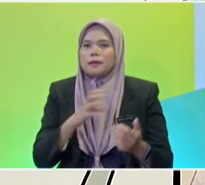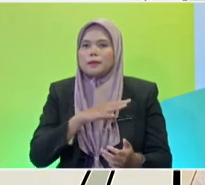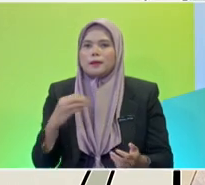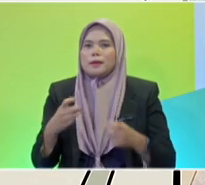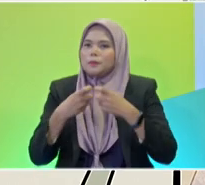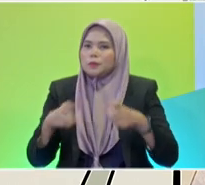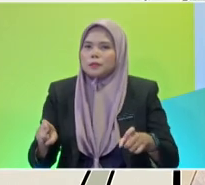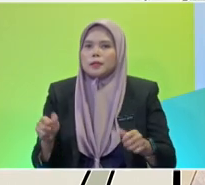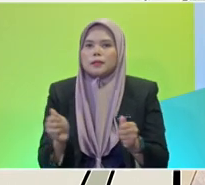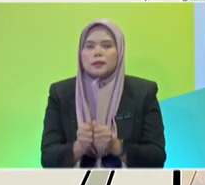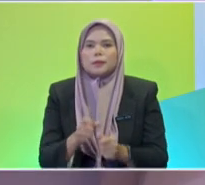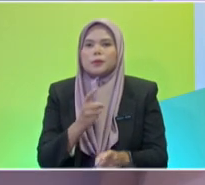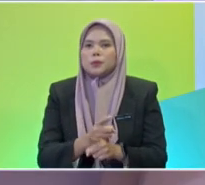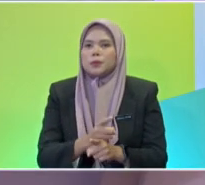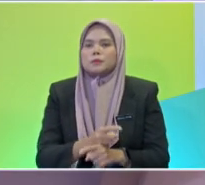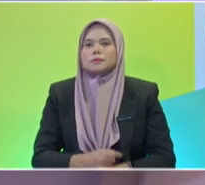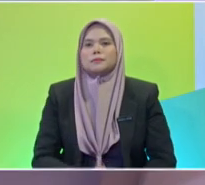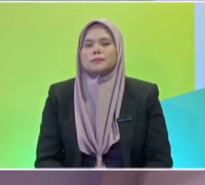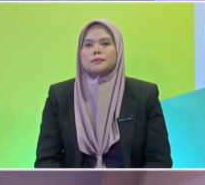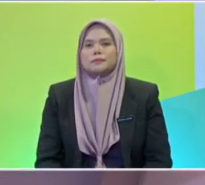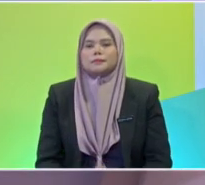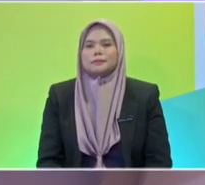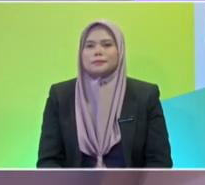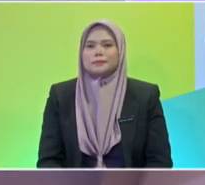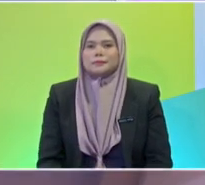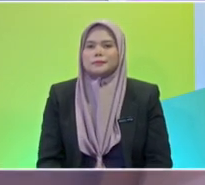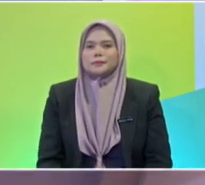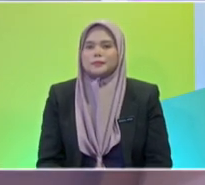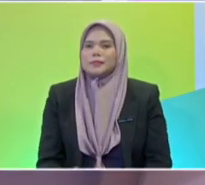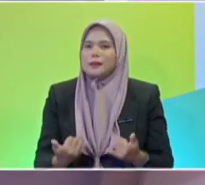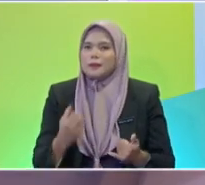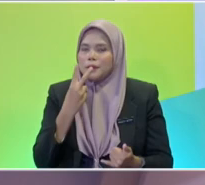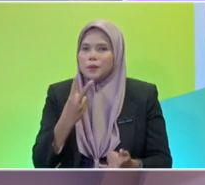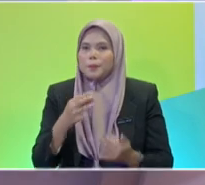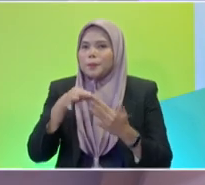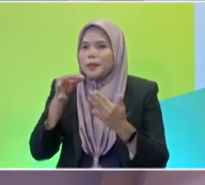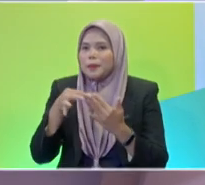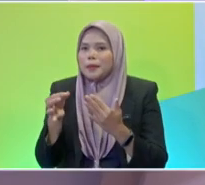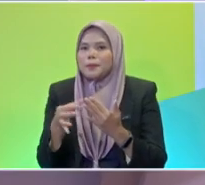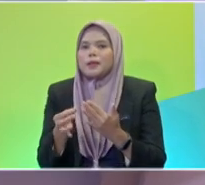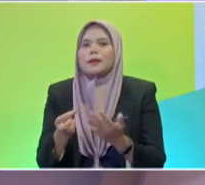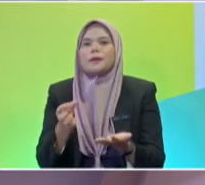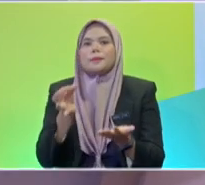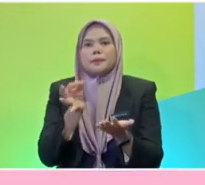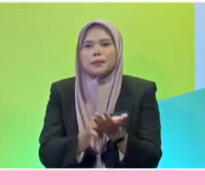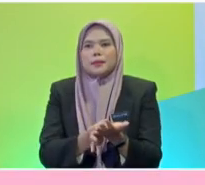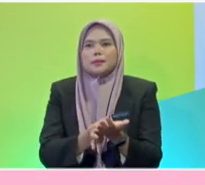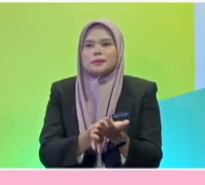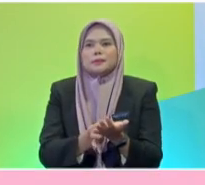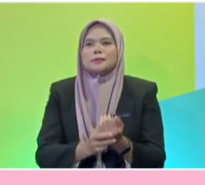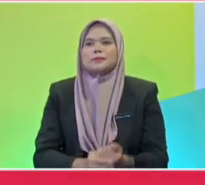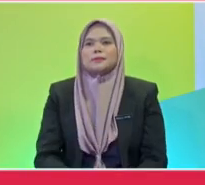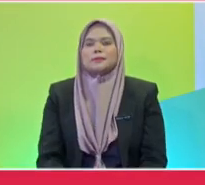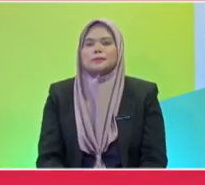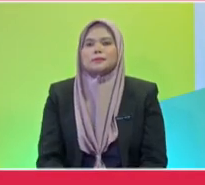ya kak ya Oh saya sangat terwujud pilih pilih pipis kita tengok pipis yang warna hijau itu dua